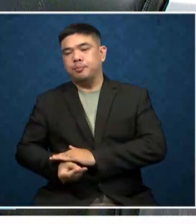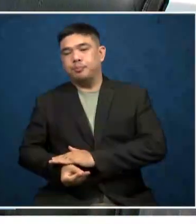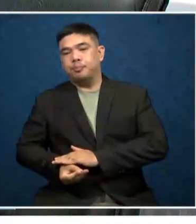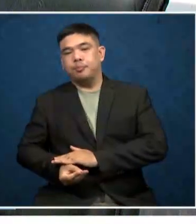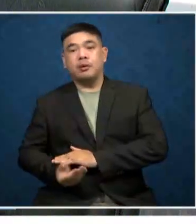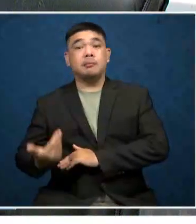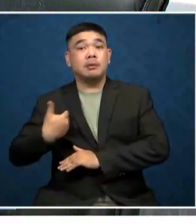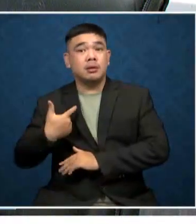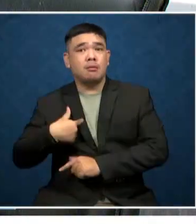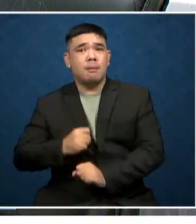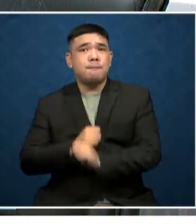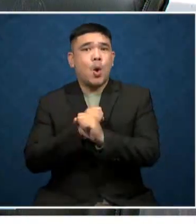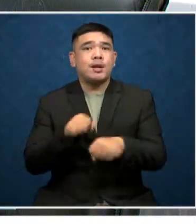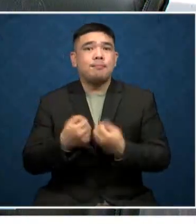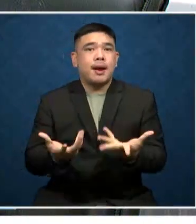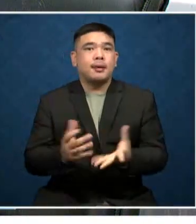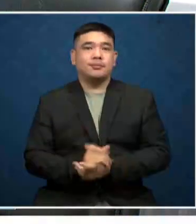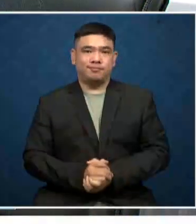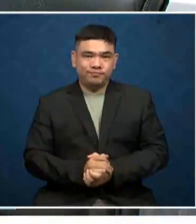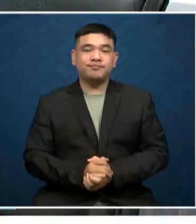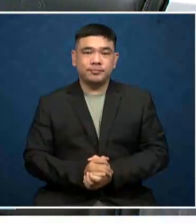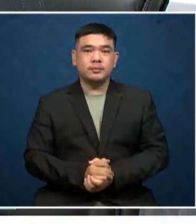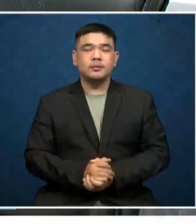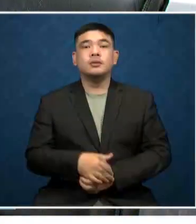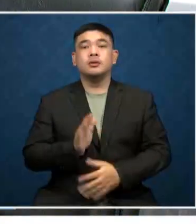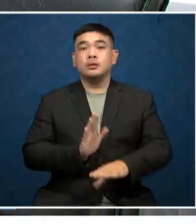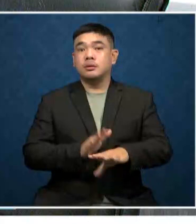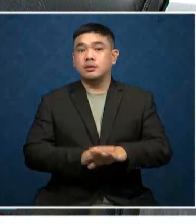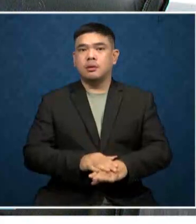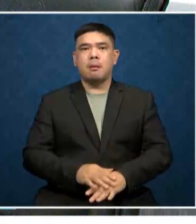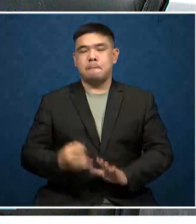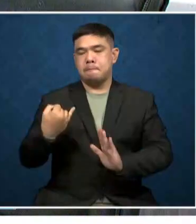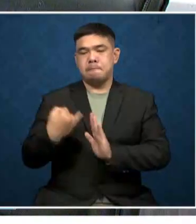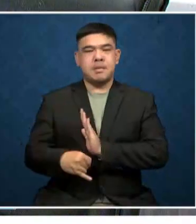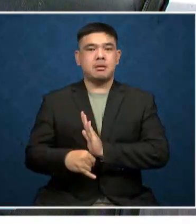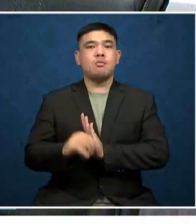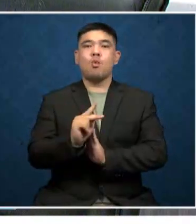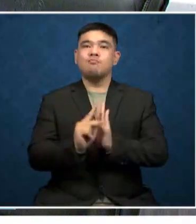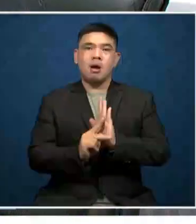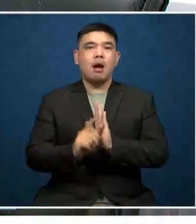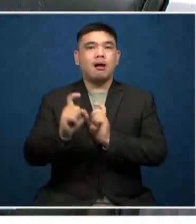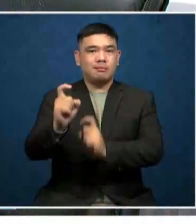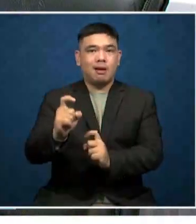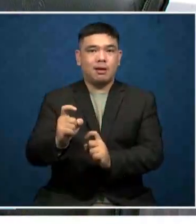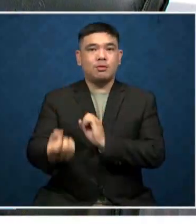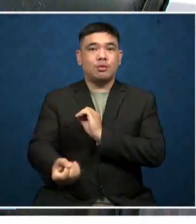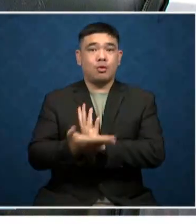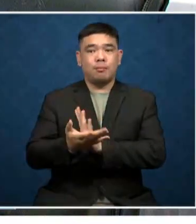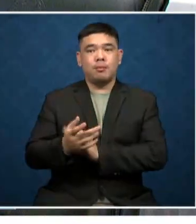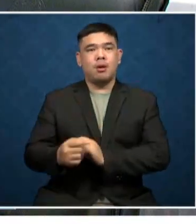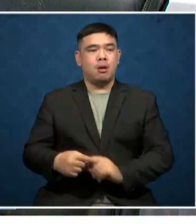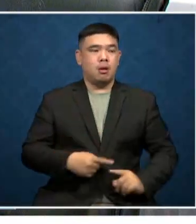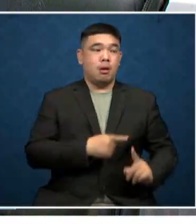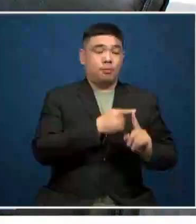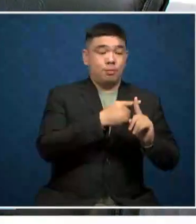เสี่ยงสูงแล้วเราจะป้องกันอย่างไรอันนี้ก็เป็นเรื่องหนึ่งนะฮะใช้ในทางที่เอ่อเป็น